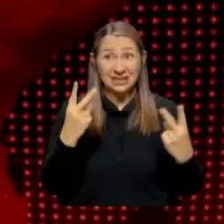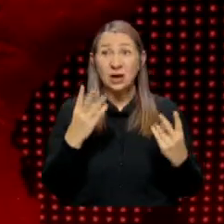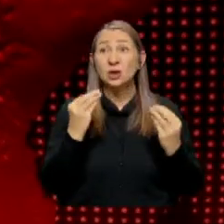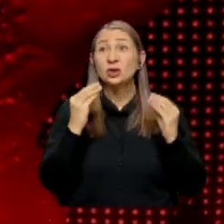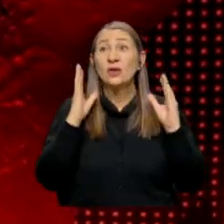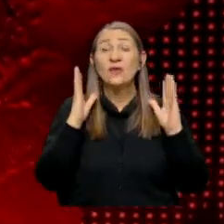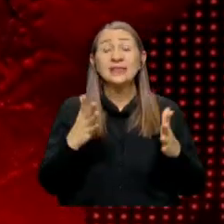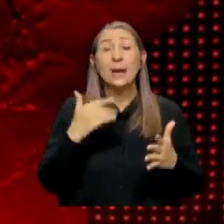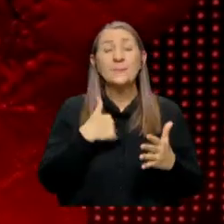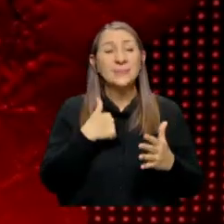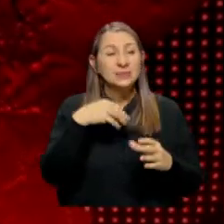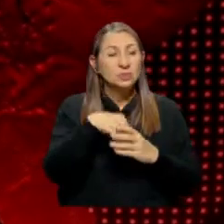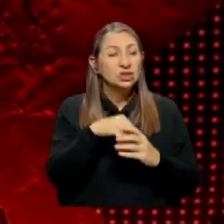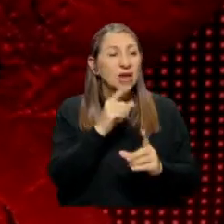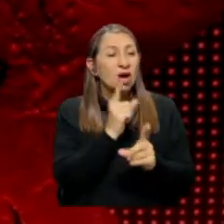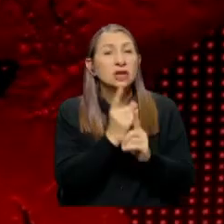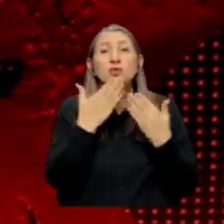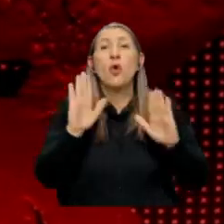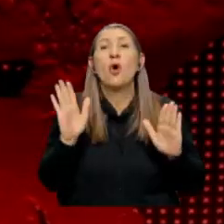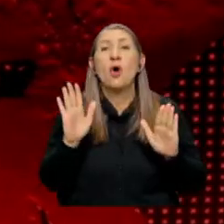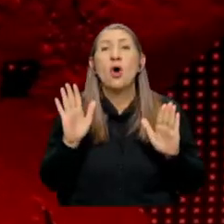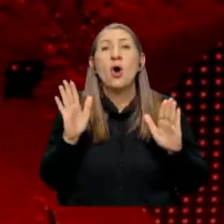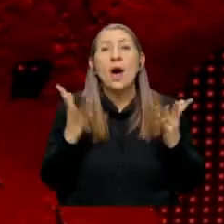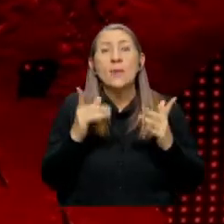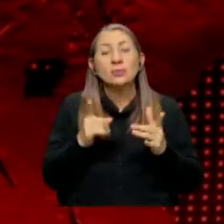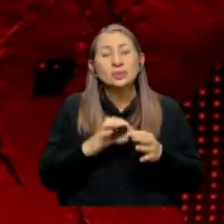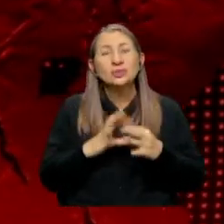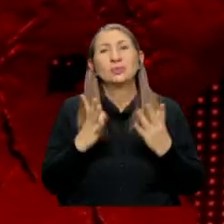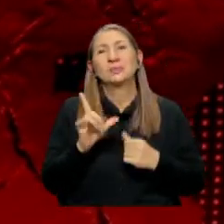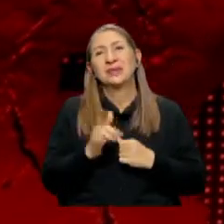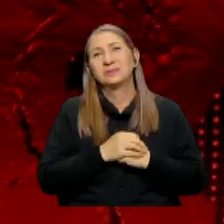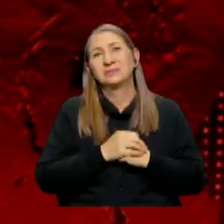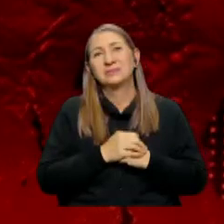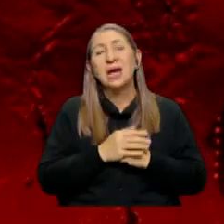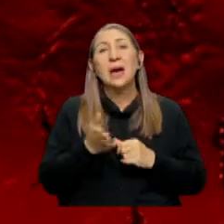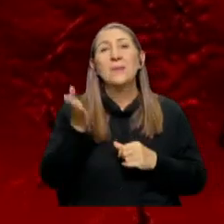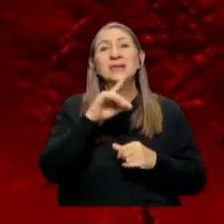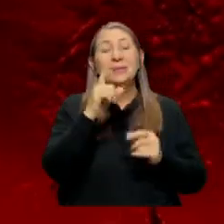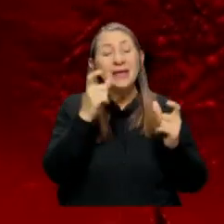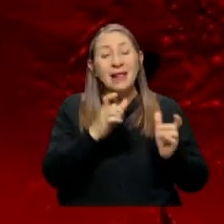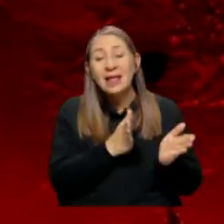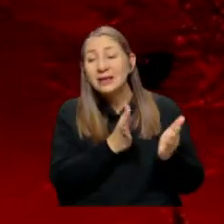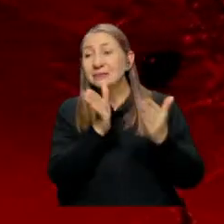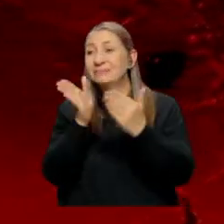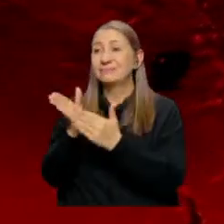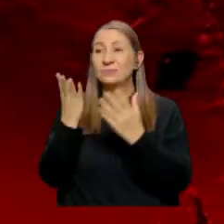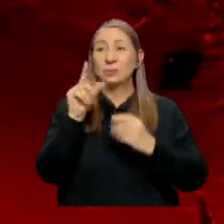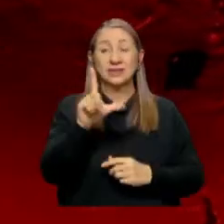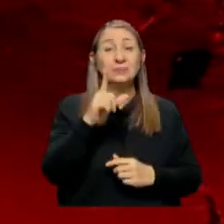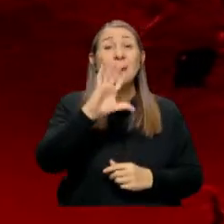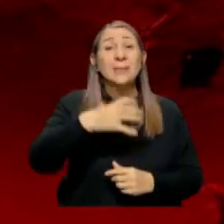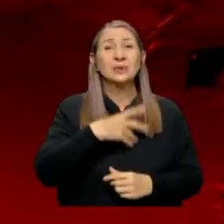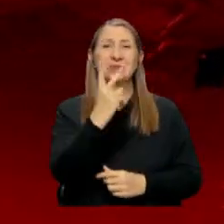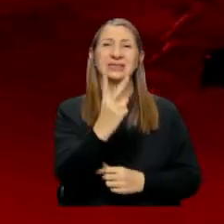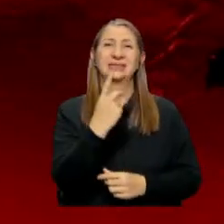pek çok şey bizim için karşılıksız ama artık bunu atlatmamız lazım başka bir evreye geçmemiz lazım O yüzden patron